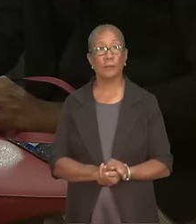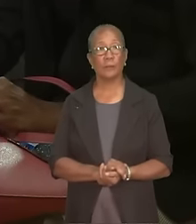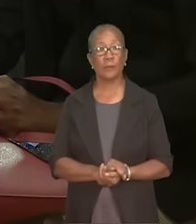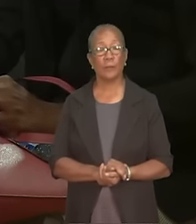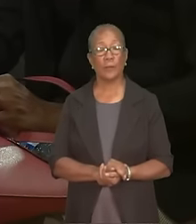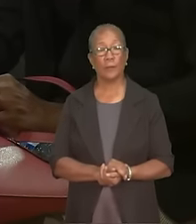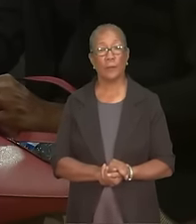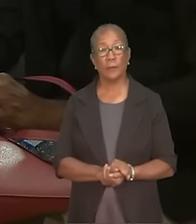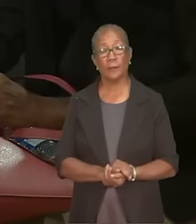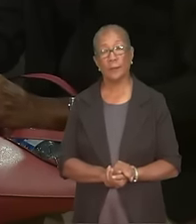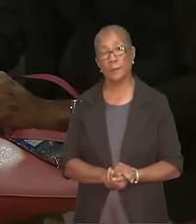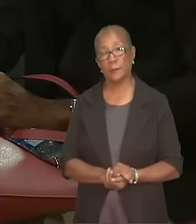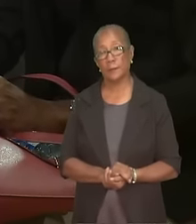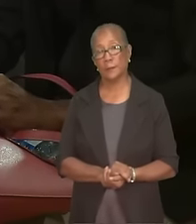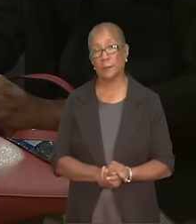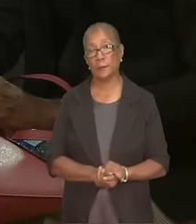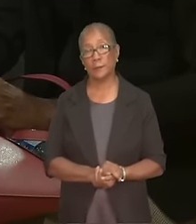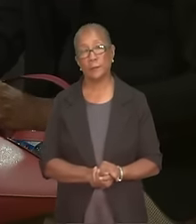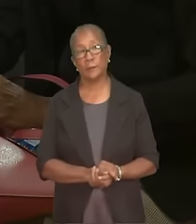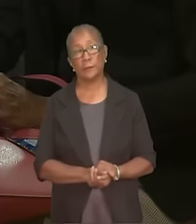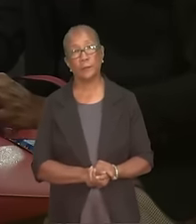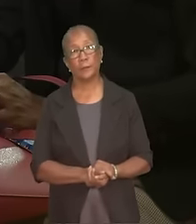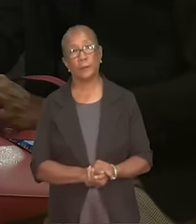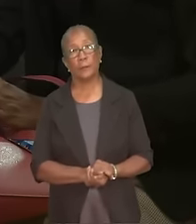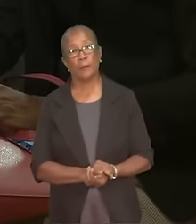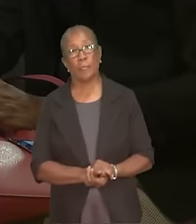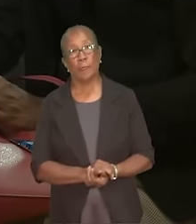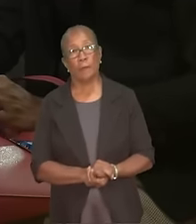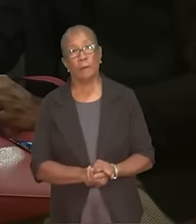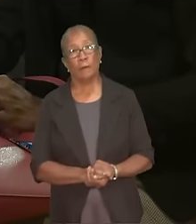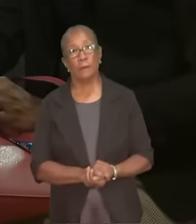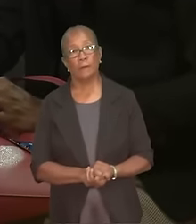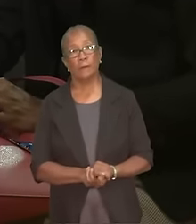Excellentie. Ja, bedankt.